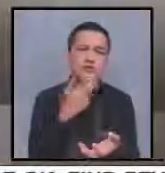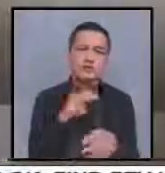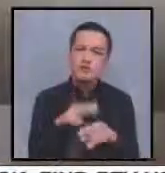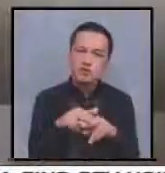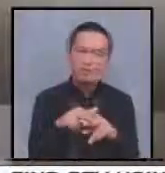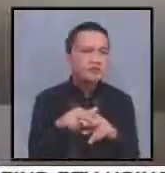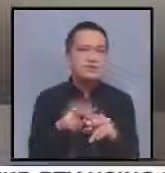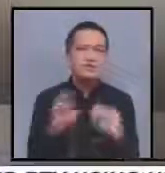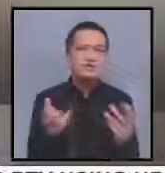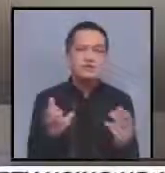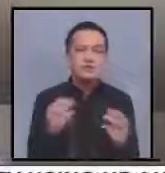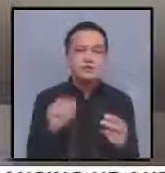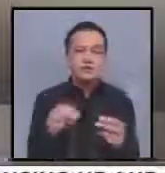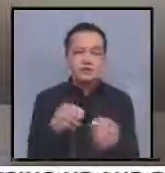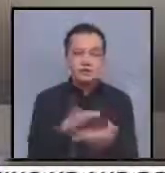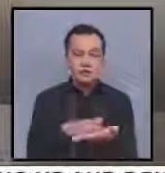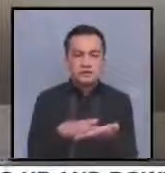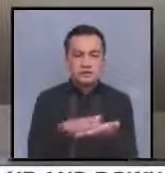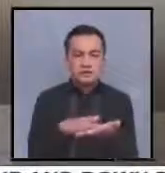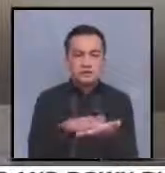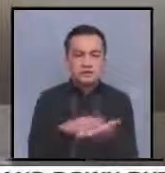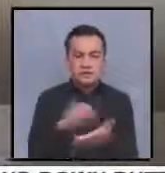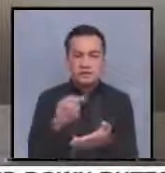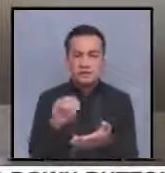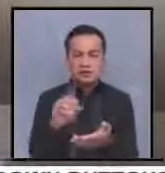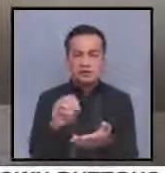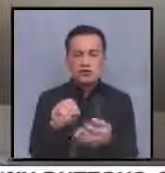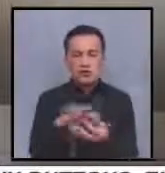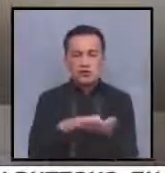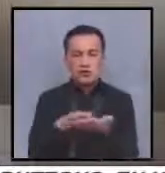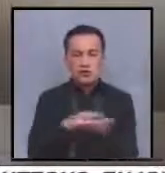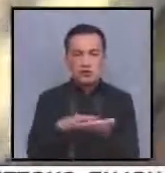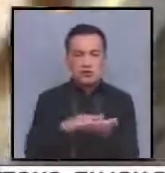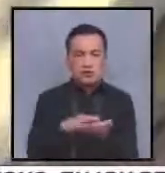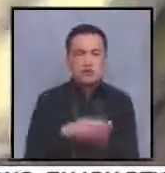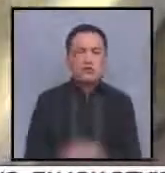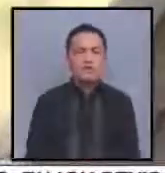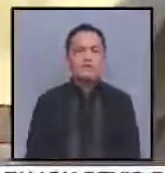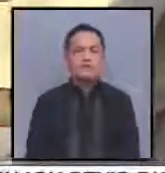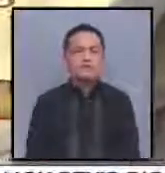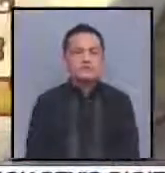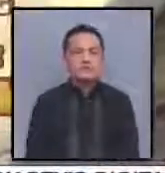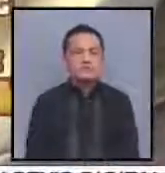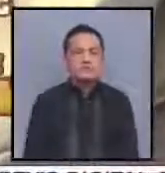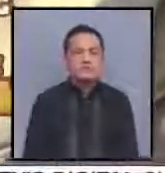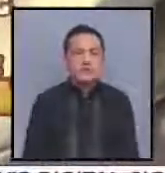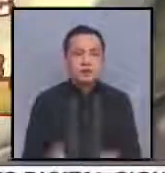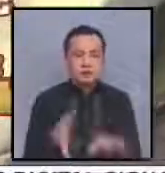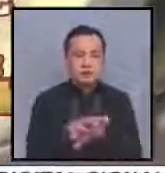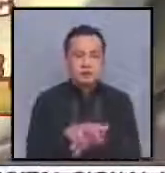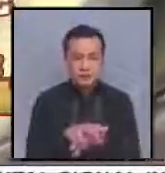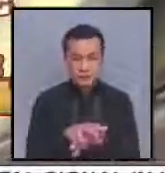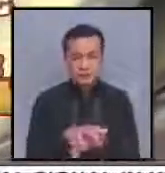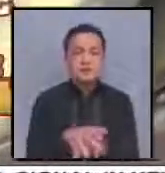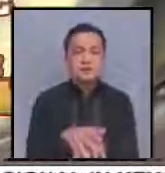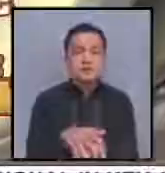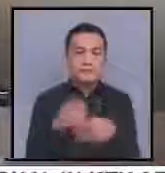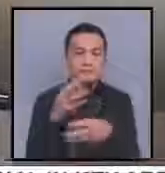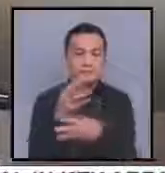nating madissolve yung mayonnaise. Dapat ma-incorporate siya dun sa ating condensed milk. So,